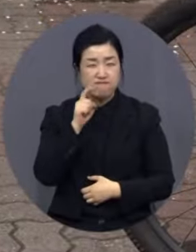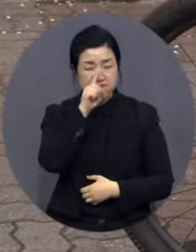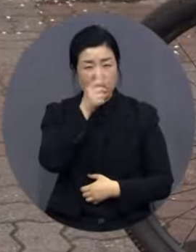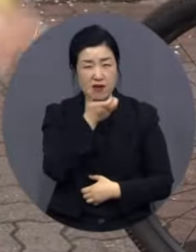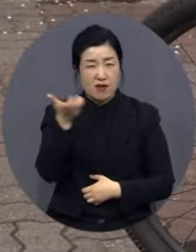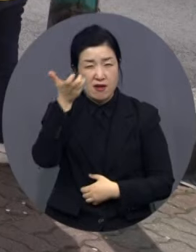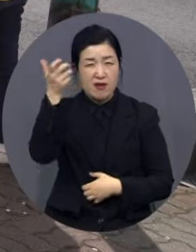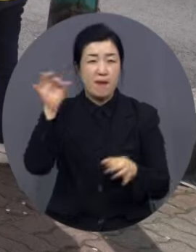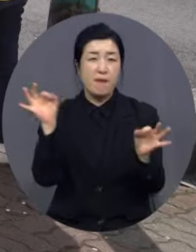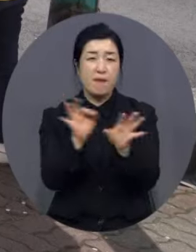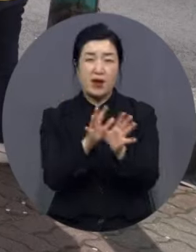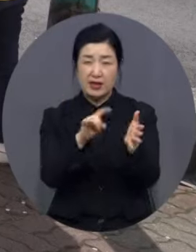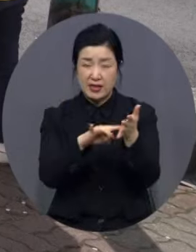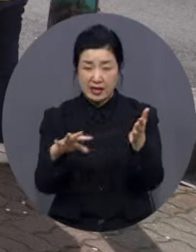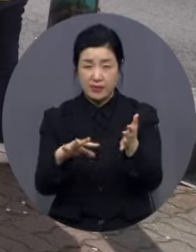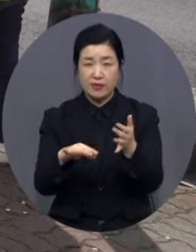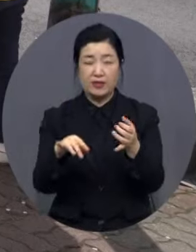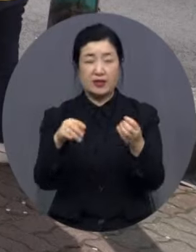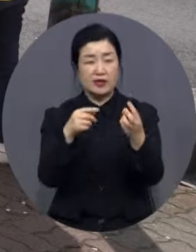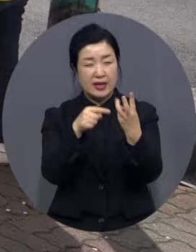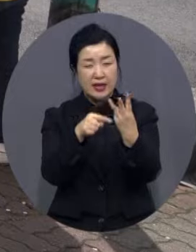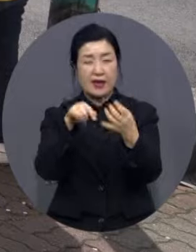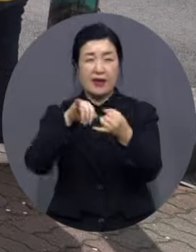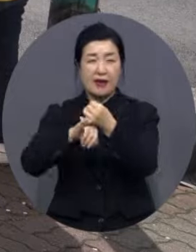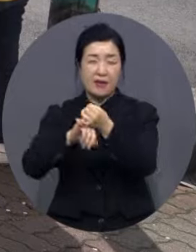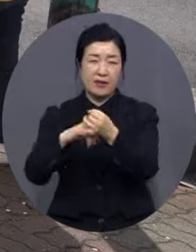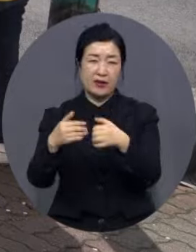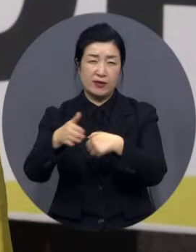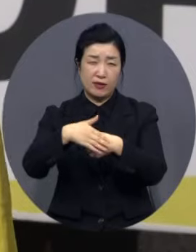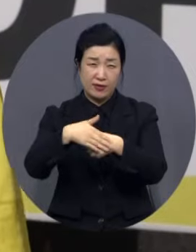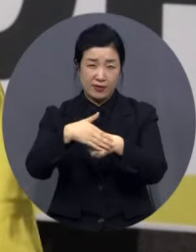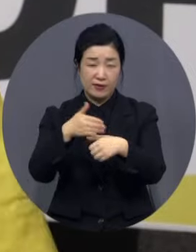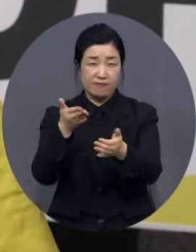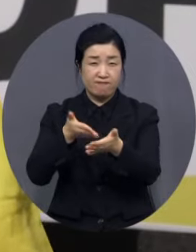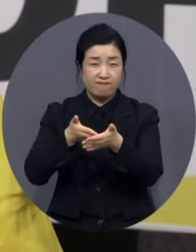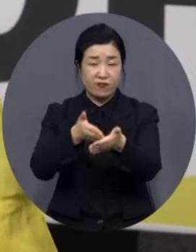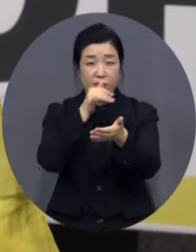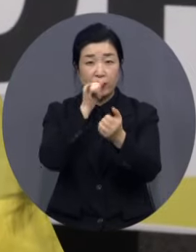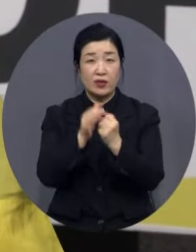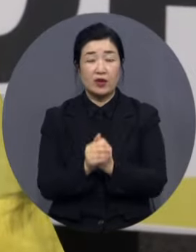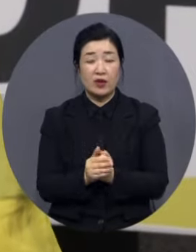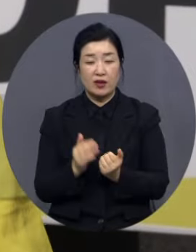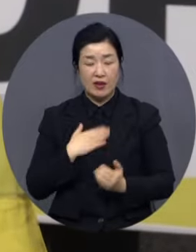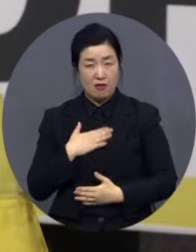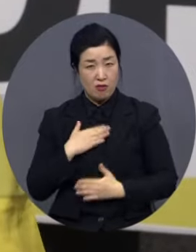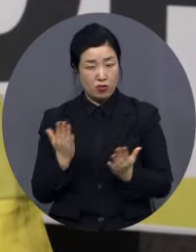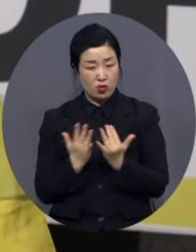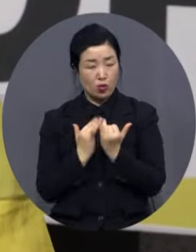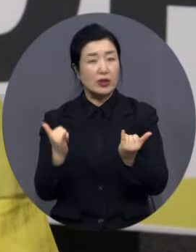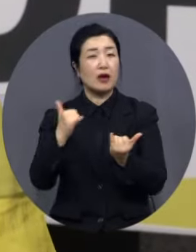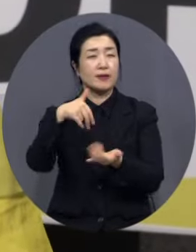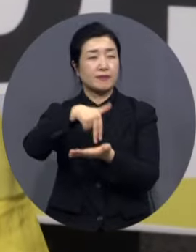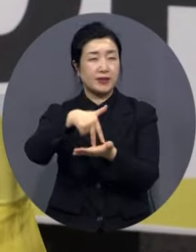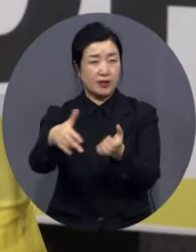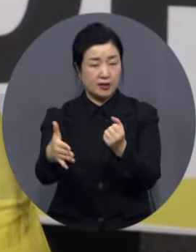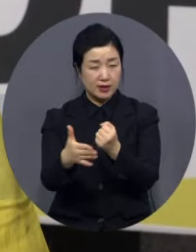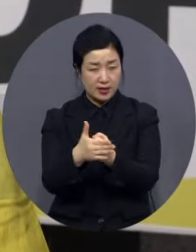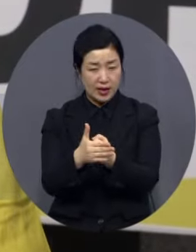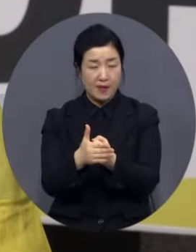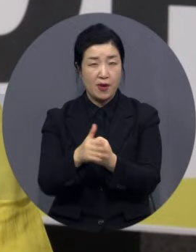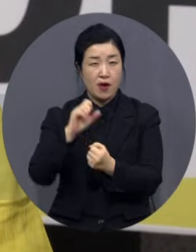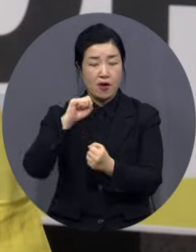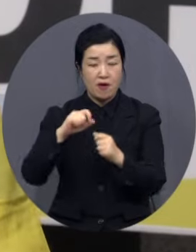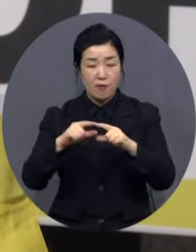기후위기 대응법 재정을 약속하며 지지를 호소했습니다 노동자 당사자이기 때문에 서민의 편해